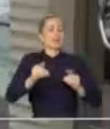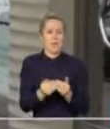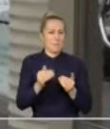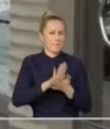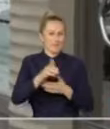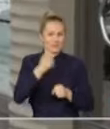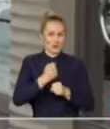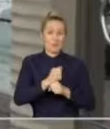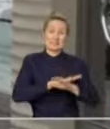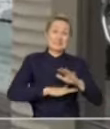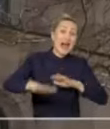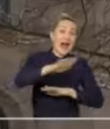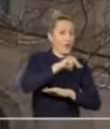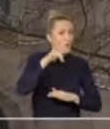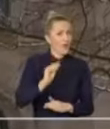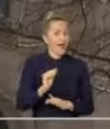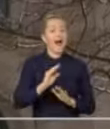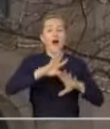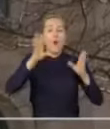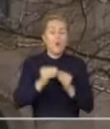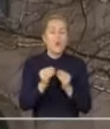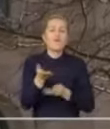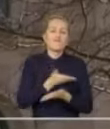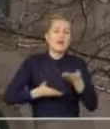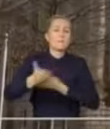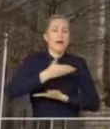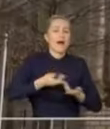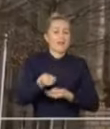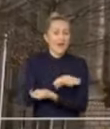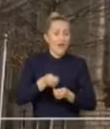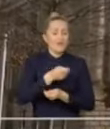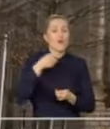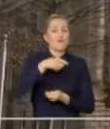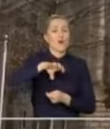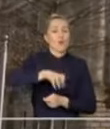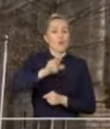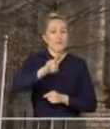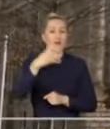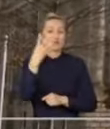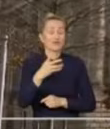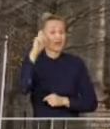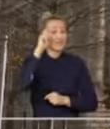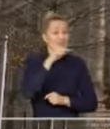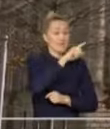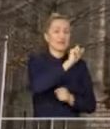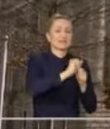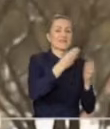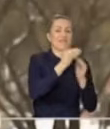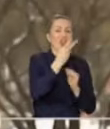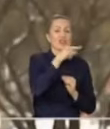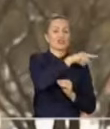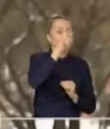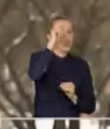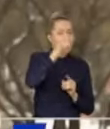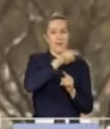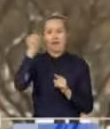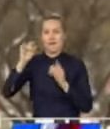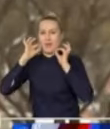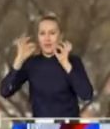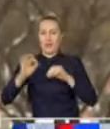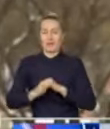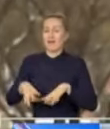Unii Europejskiej, a łączna wymiana handlowa grupy V4 z Niemcami jest większa niż Niemiec z Chinami. Hasło obecnej